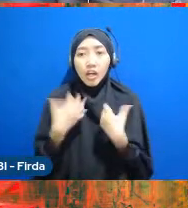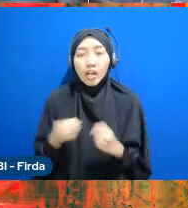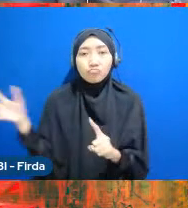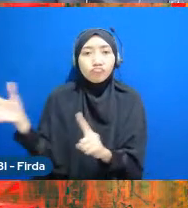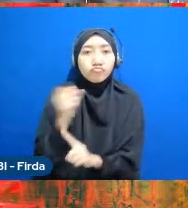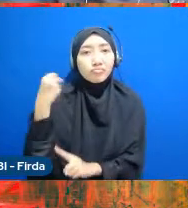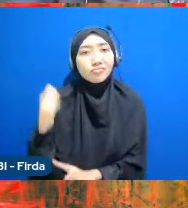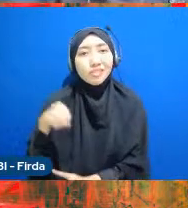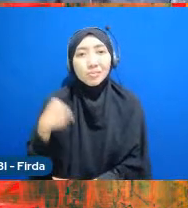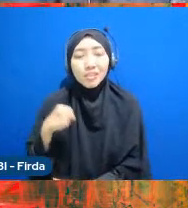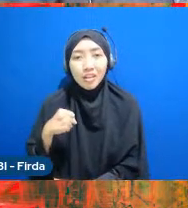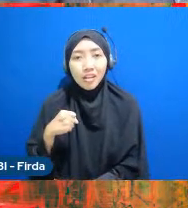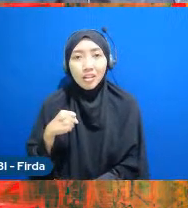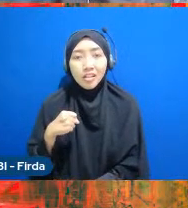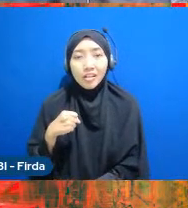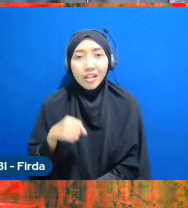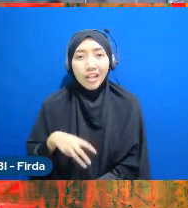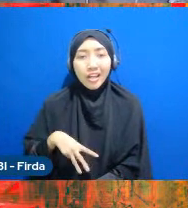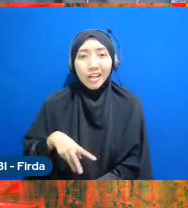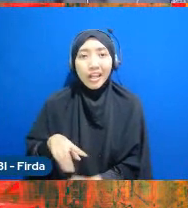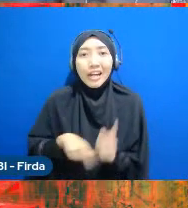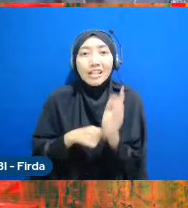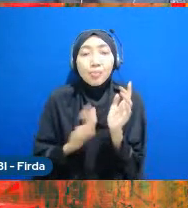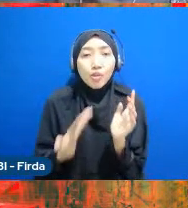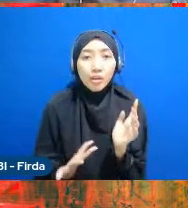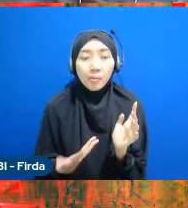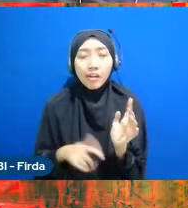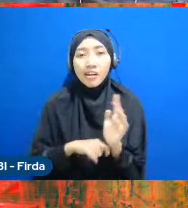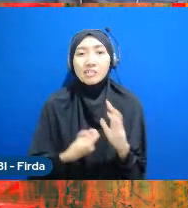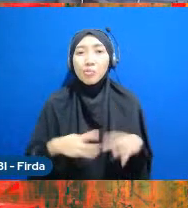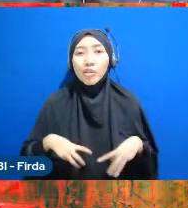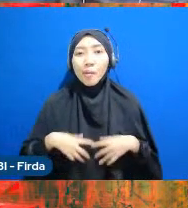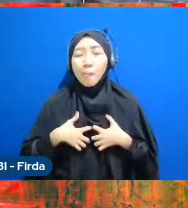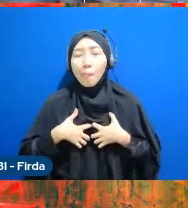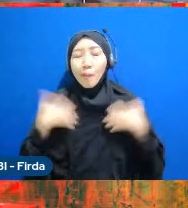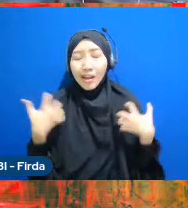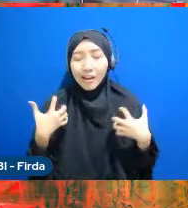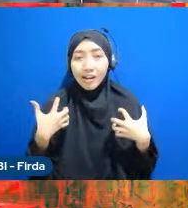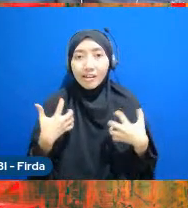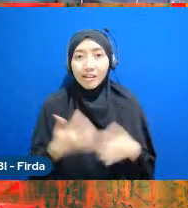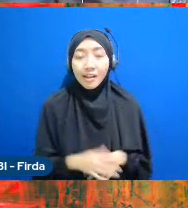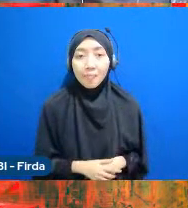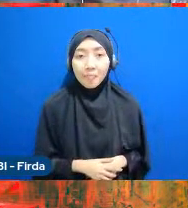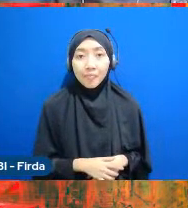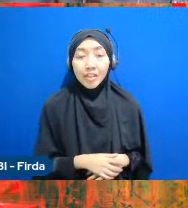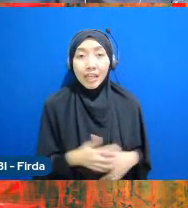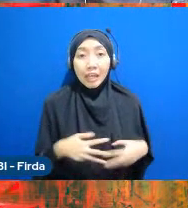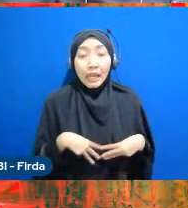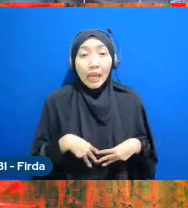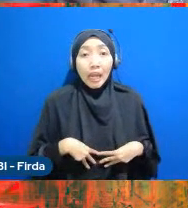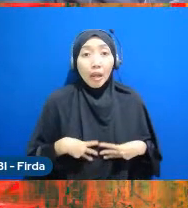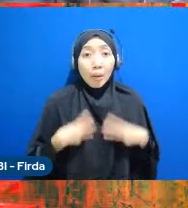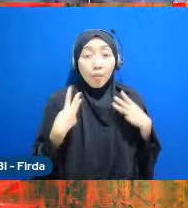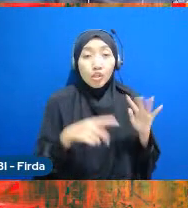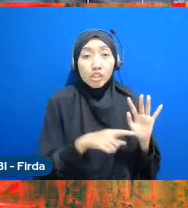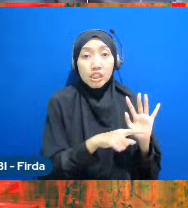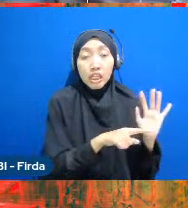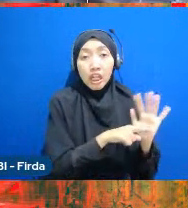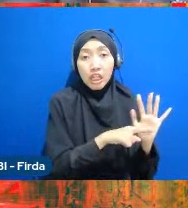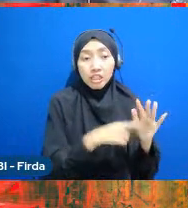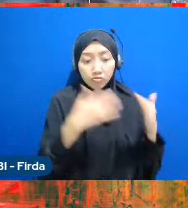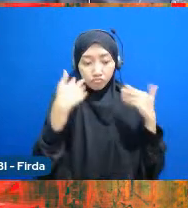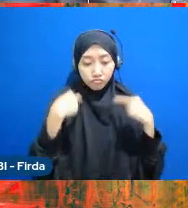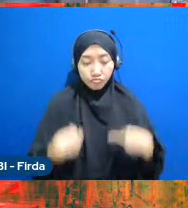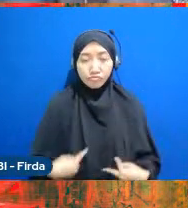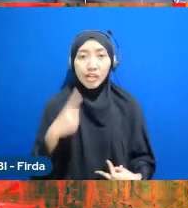Jadi biasanya reaksinya marah seperti itu. Nah, emosi ini sudah ada dalam diri kita,